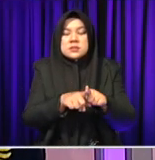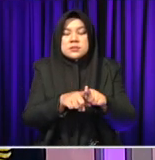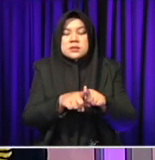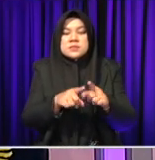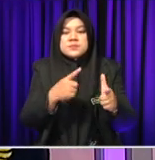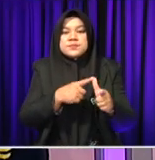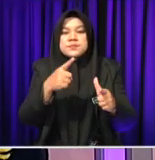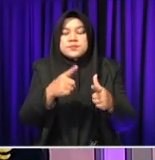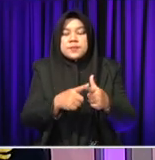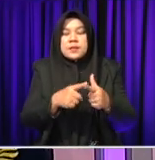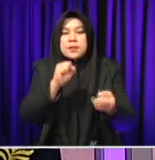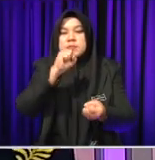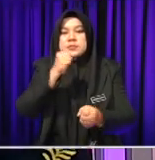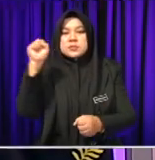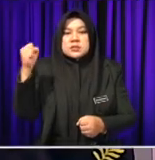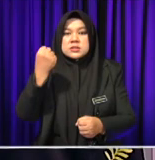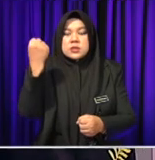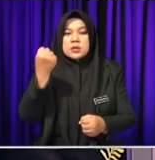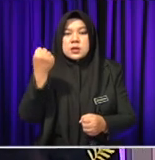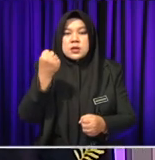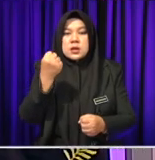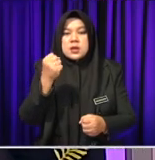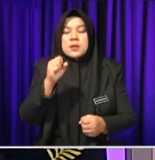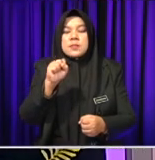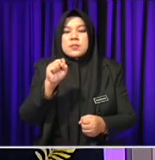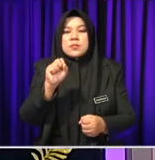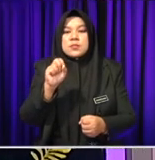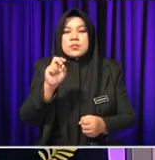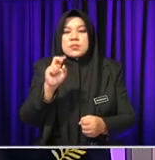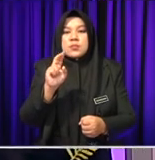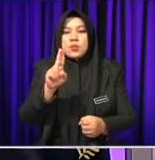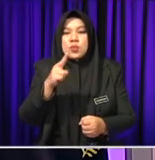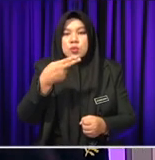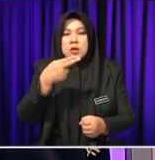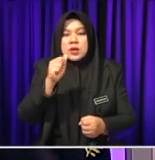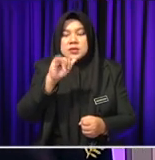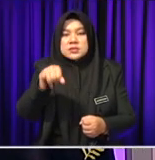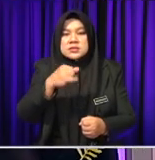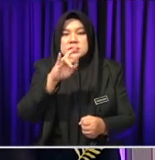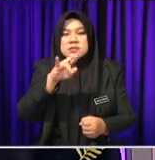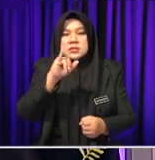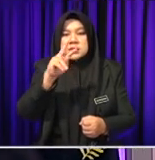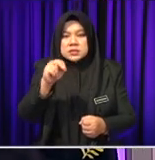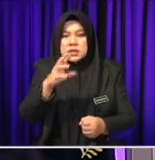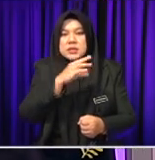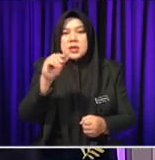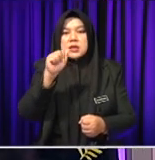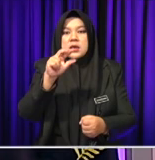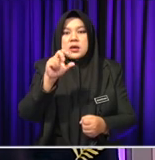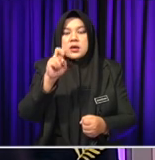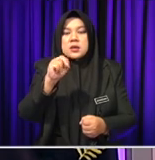persaudaraan antara Muhajirin dan dan Ansar golongan Ansar membantu kaum Muhajirin tanpa